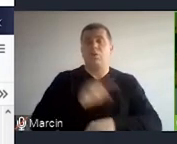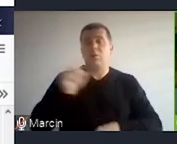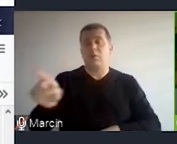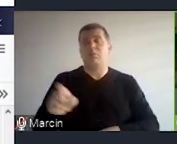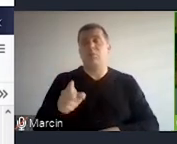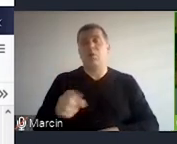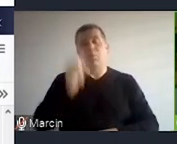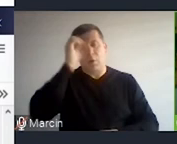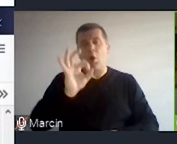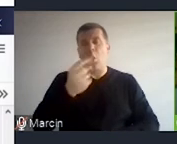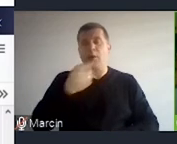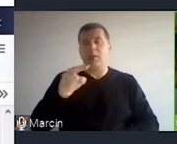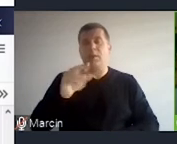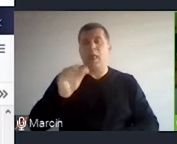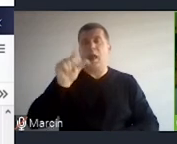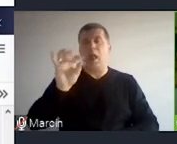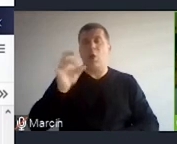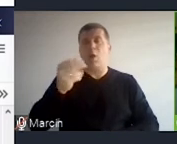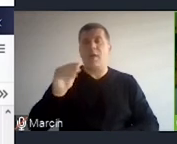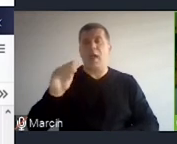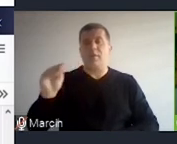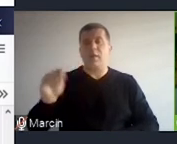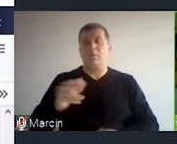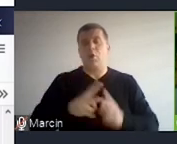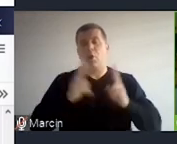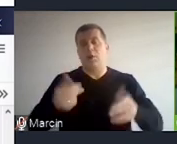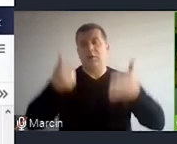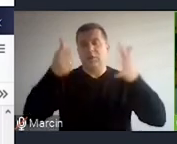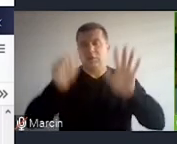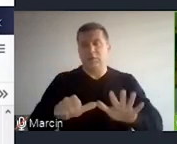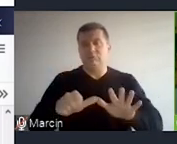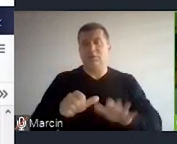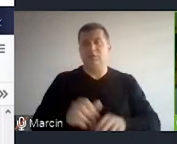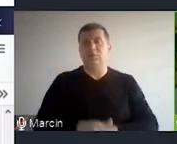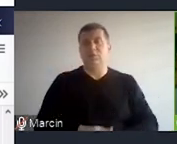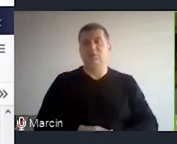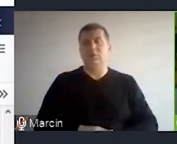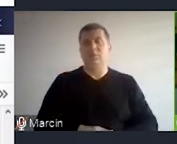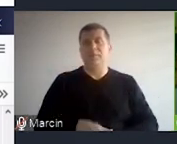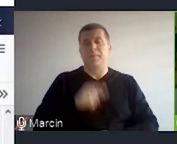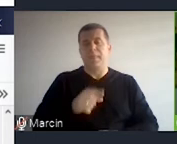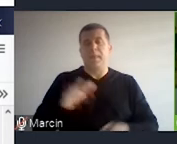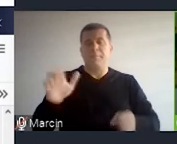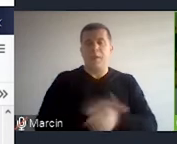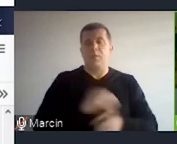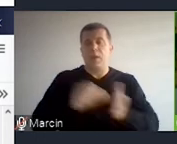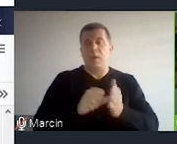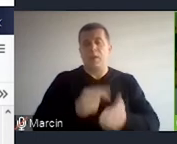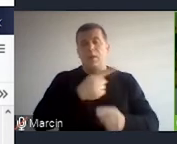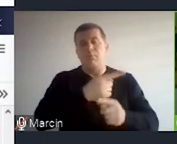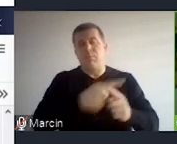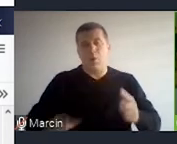nazywa oddelegowaniem. I na przykład na okres 6 miesięcy z tego pełnego etatu